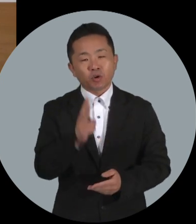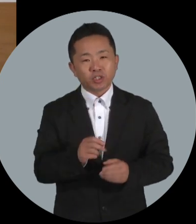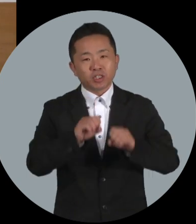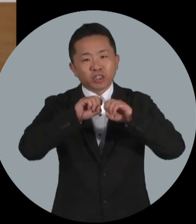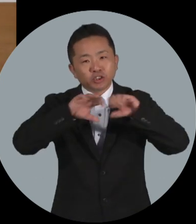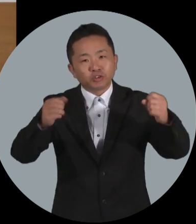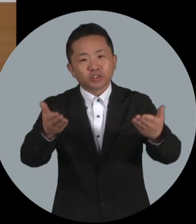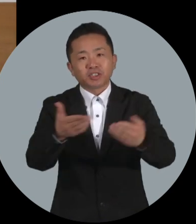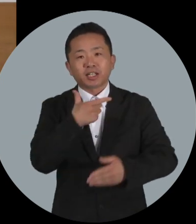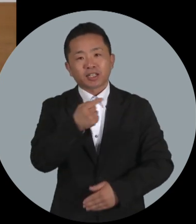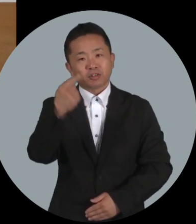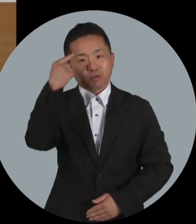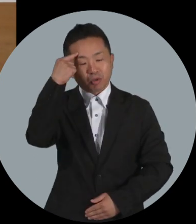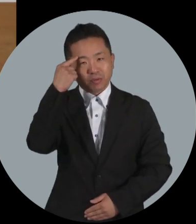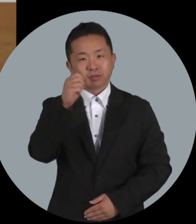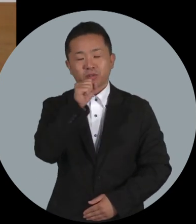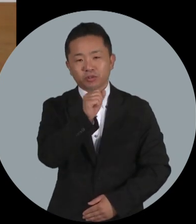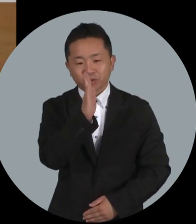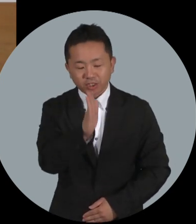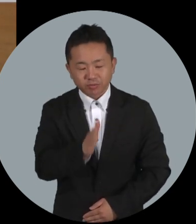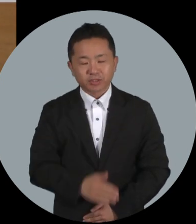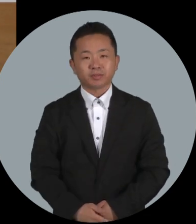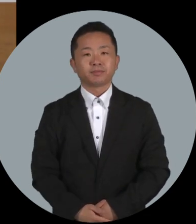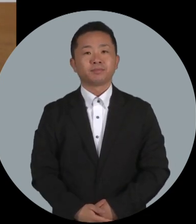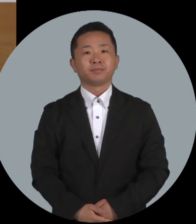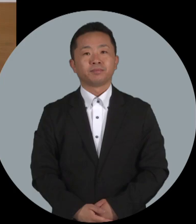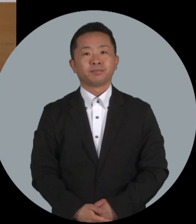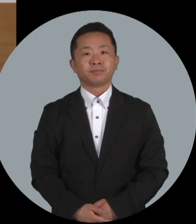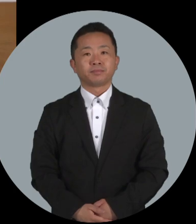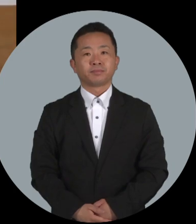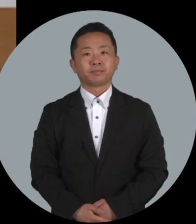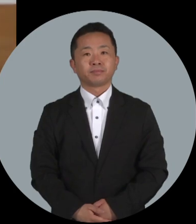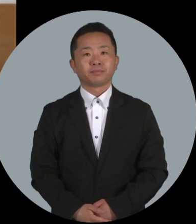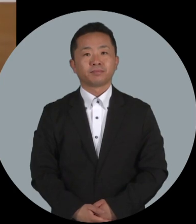からの周知の方もよろしくお願いいたします。私からは以上です。よろしくお願いします。 それでは。